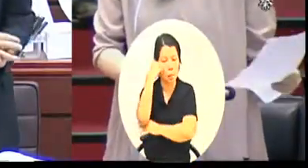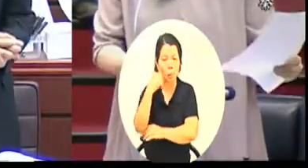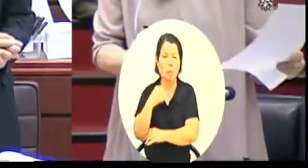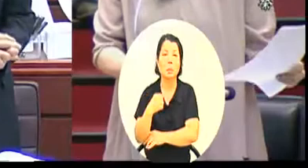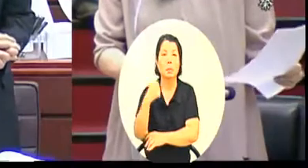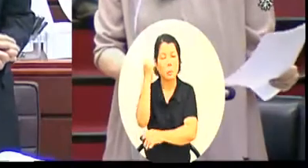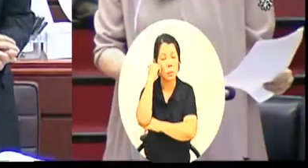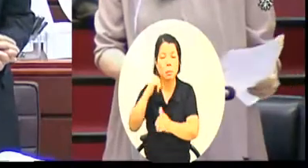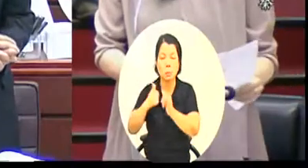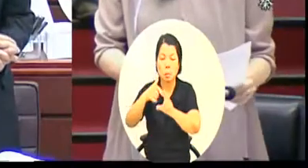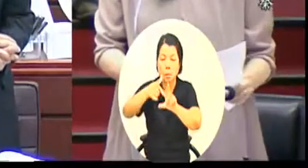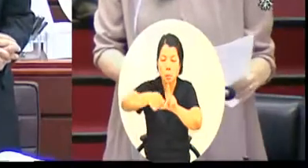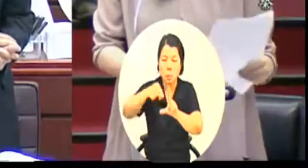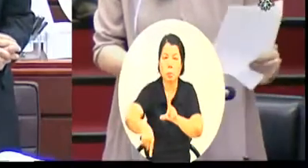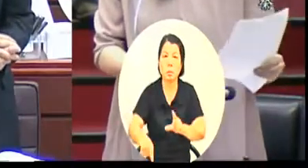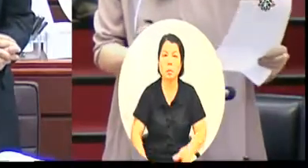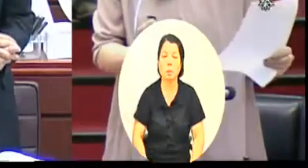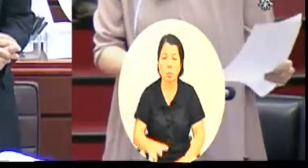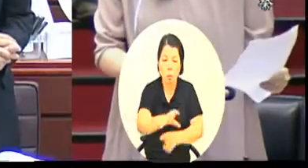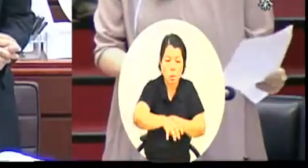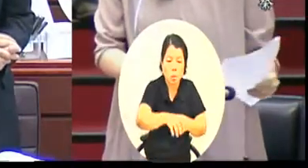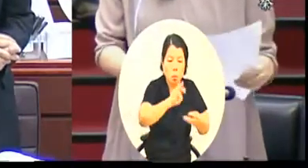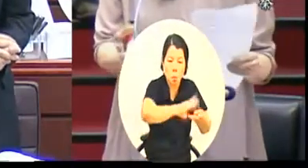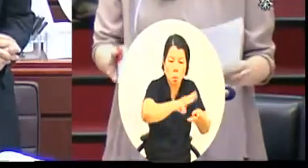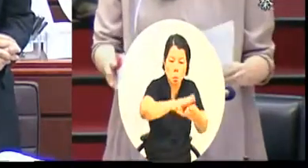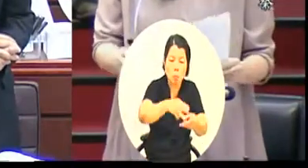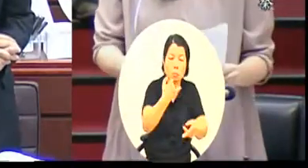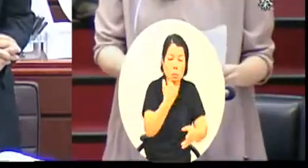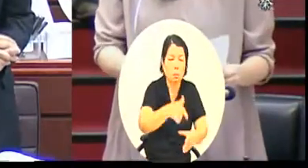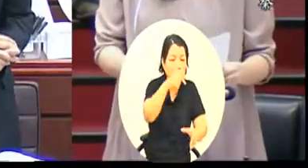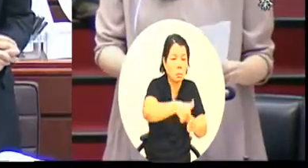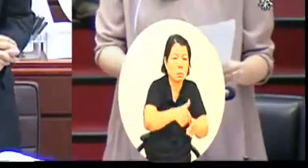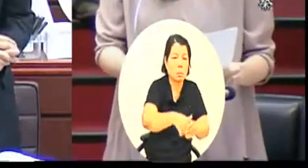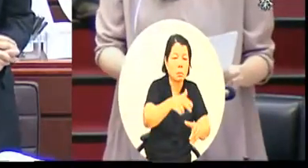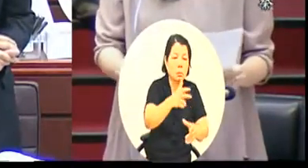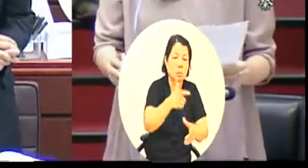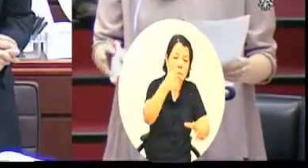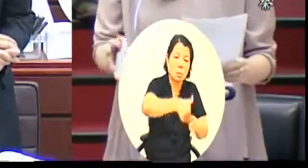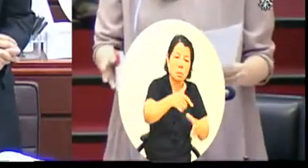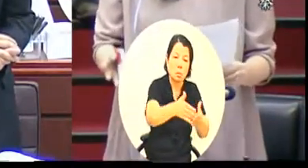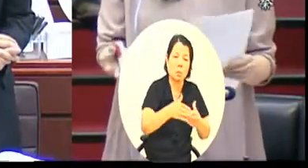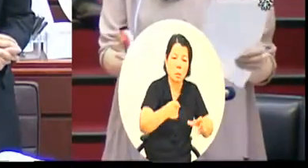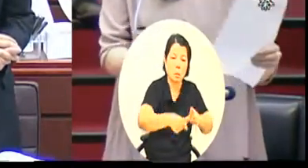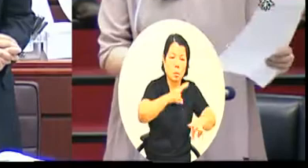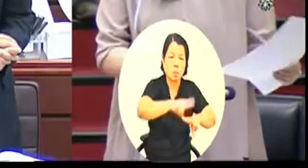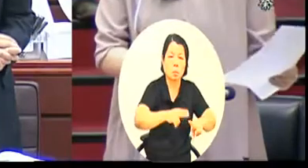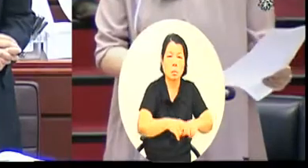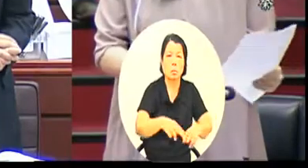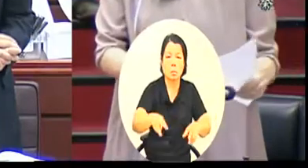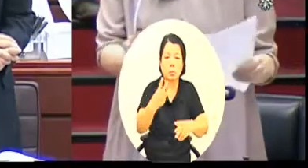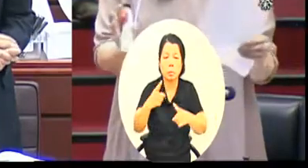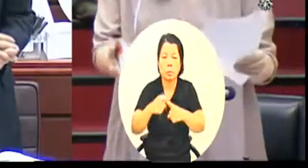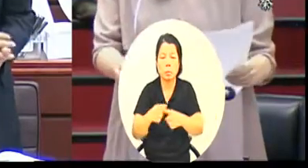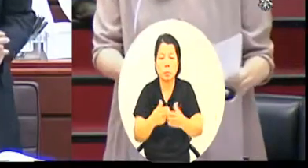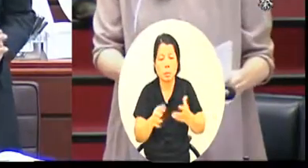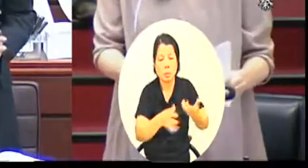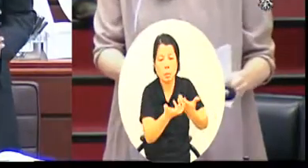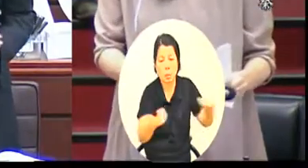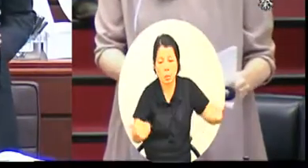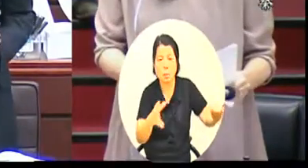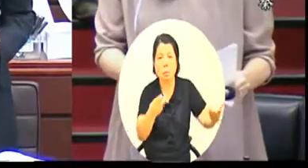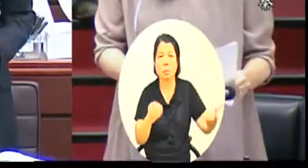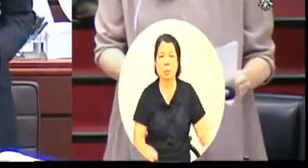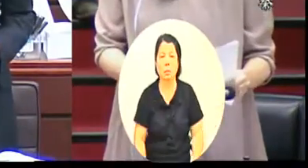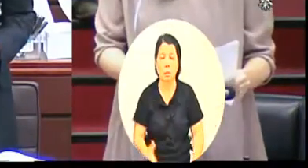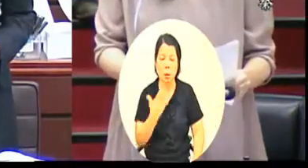地，所以这个农地它可以变更这加油站，但是它没有距离公共场所300人以外，它还是可以变更变